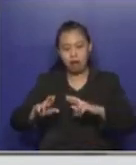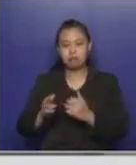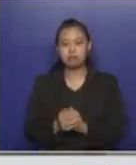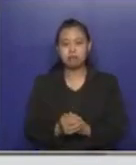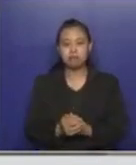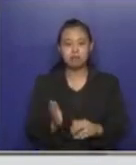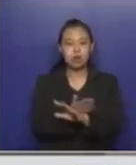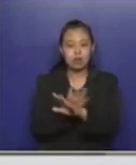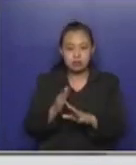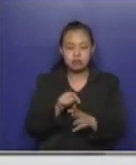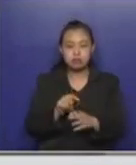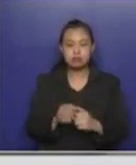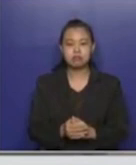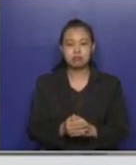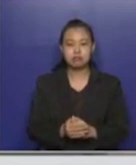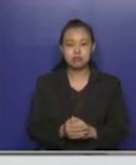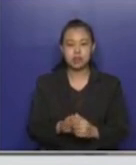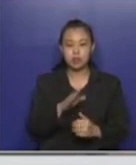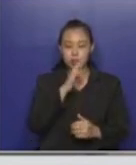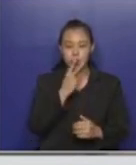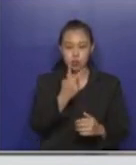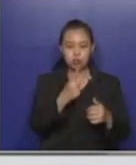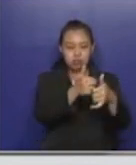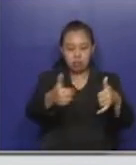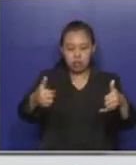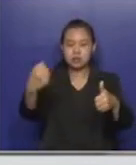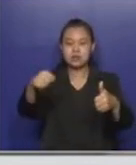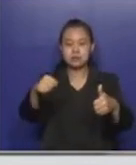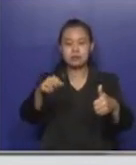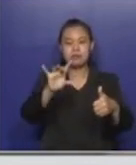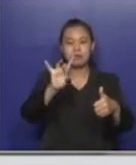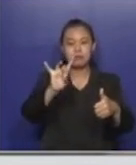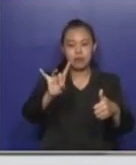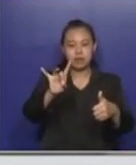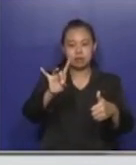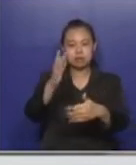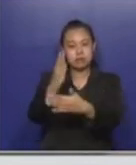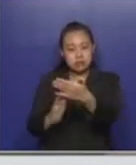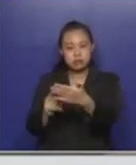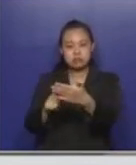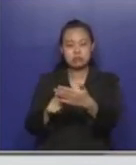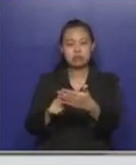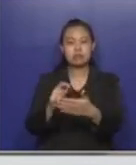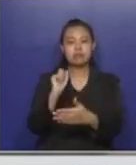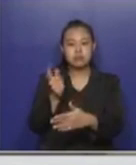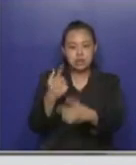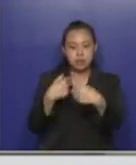ถ้าท่านเห็นลูกจ้างเรียงหน้ากระดานมา10คนเนี่ย8คนครึ่งเป็นลูกจ้างของ SME น